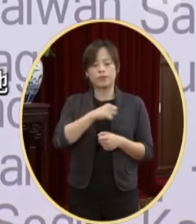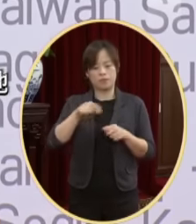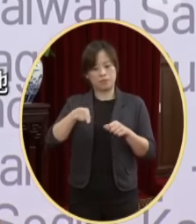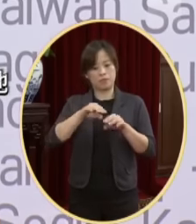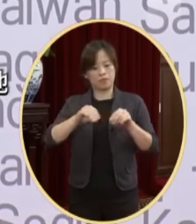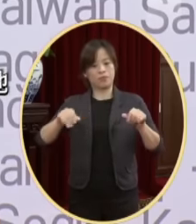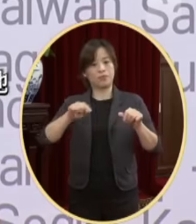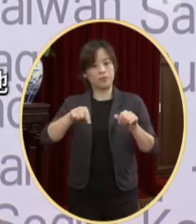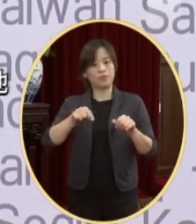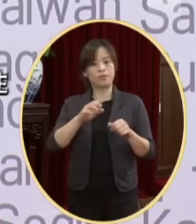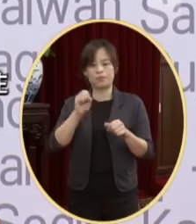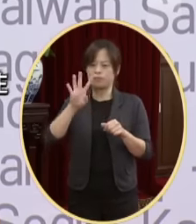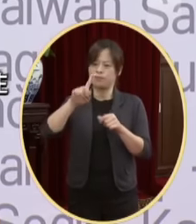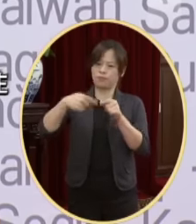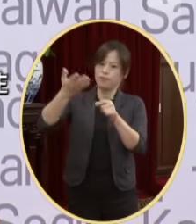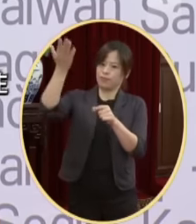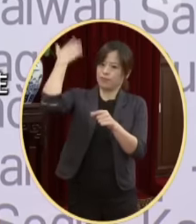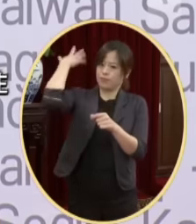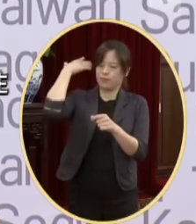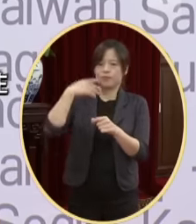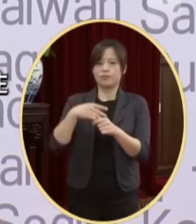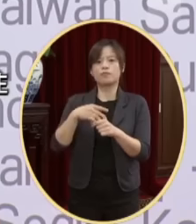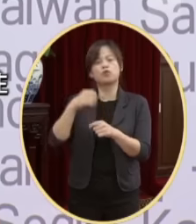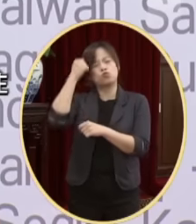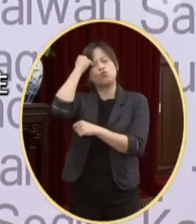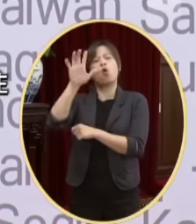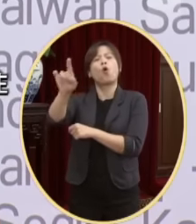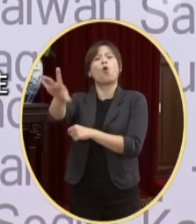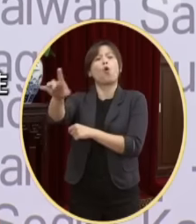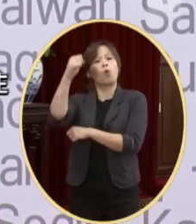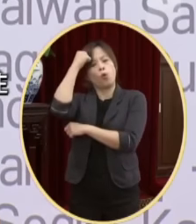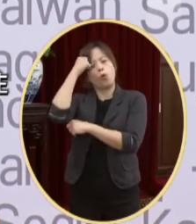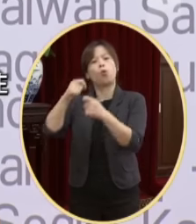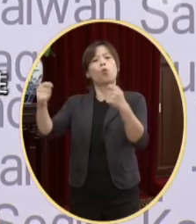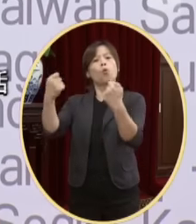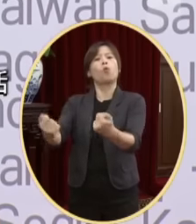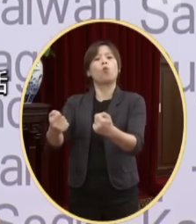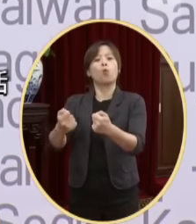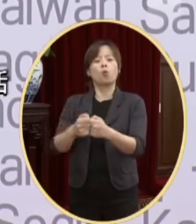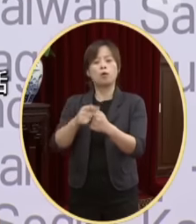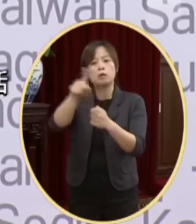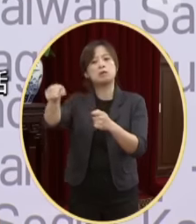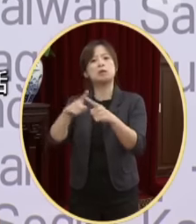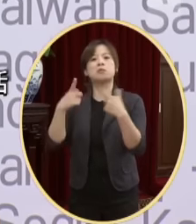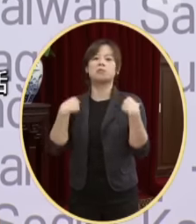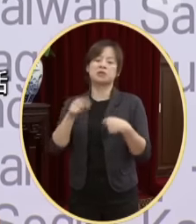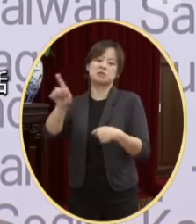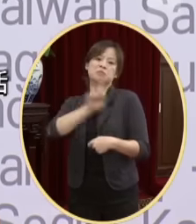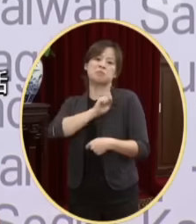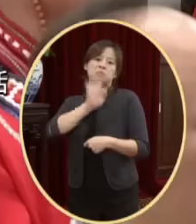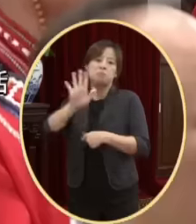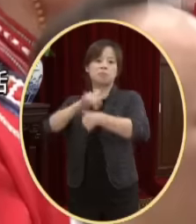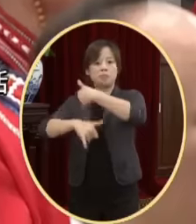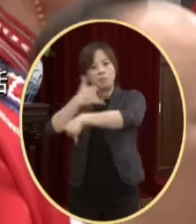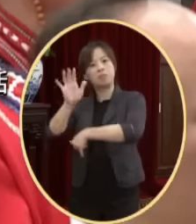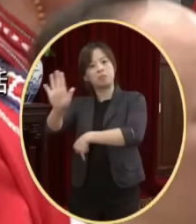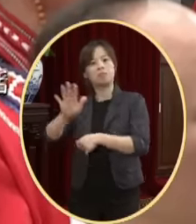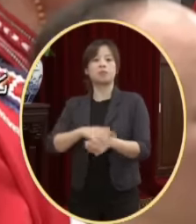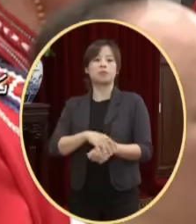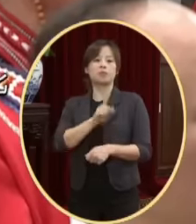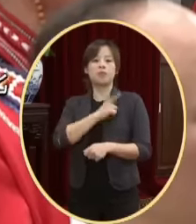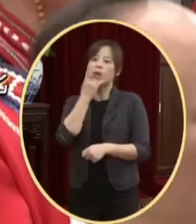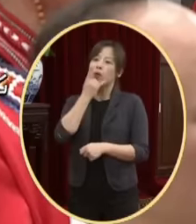地400年前早有人居住，这些人原本过着自己的生活，有